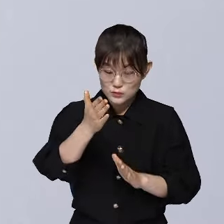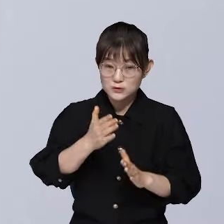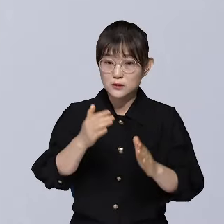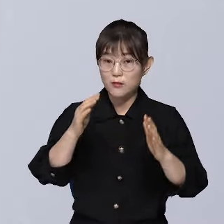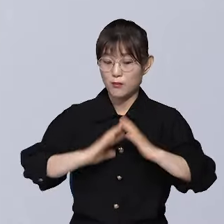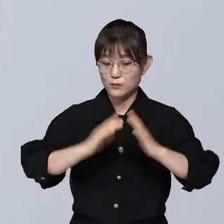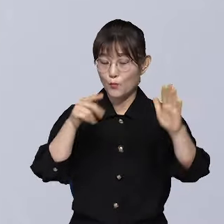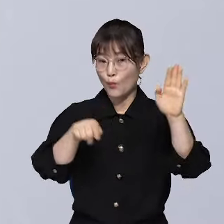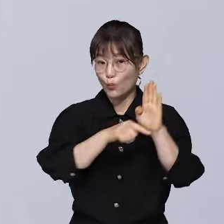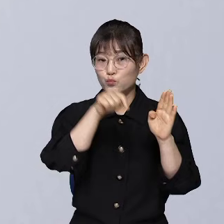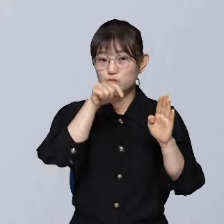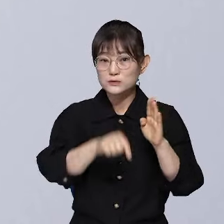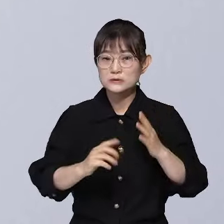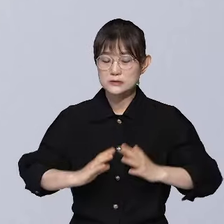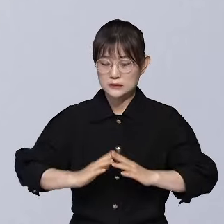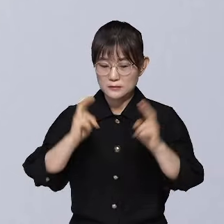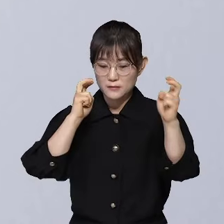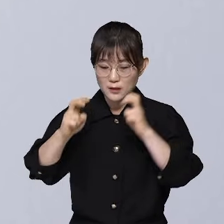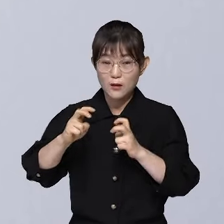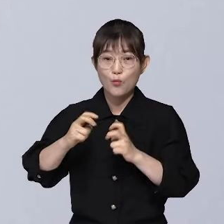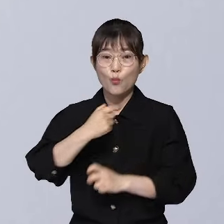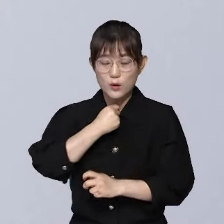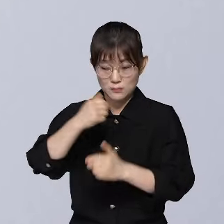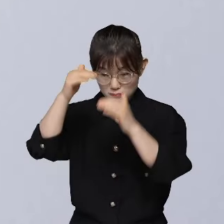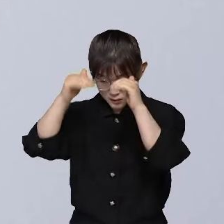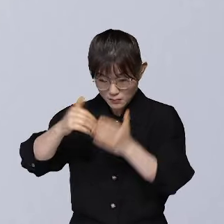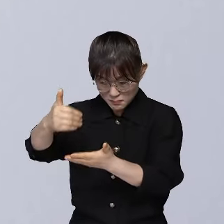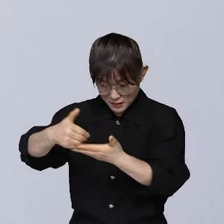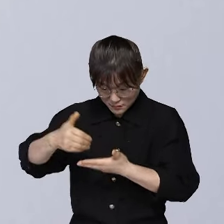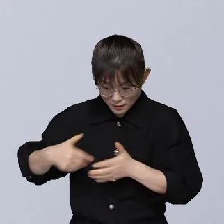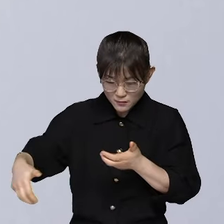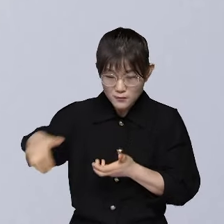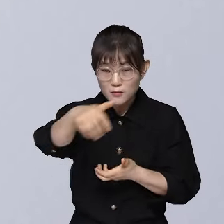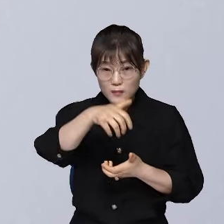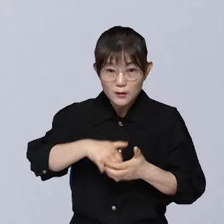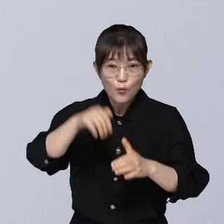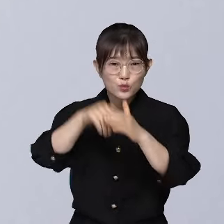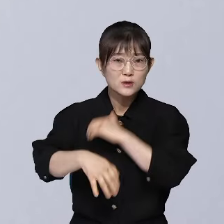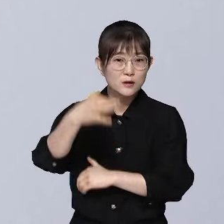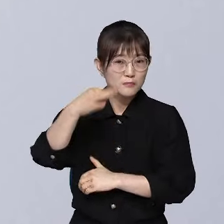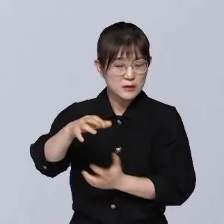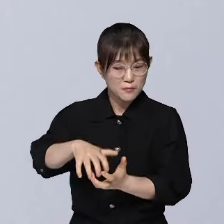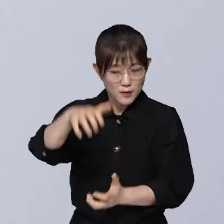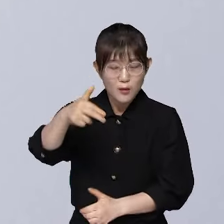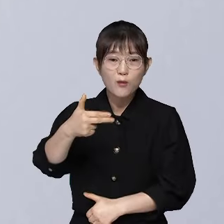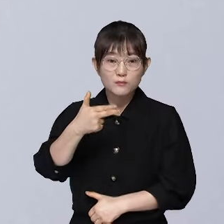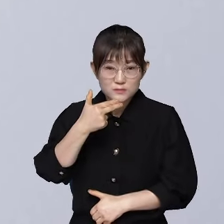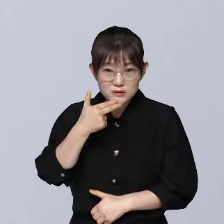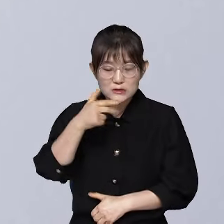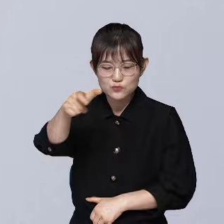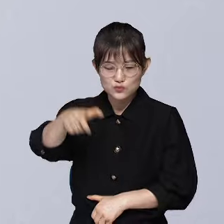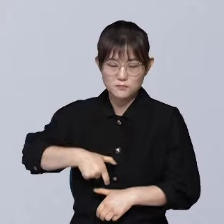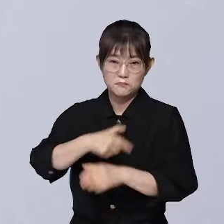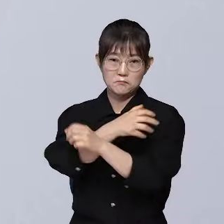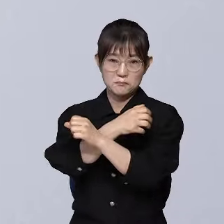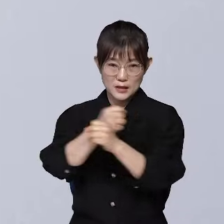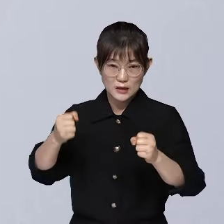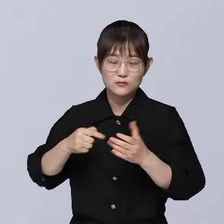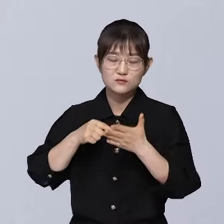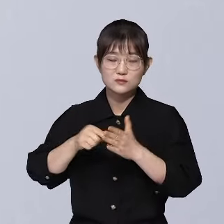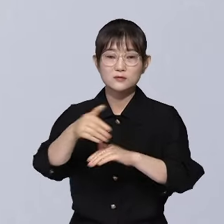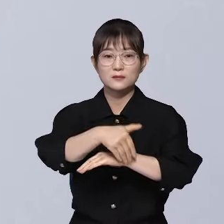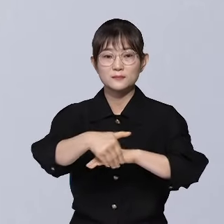도시철도건설본부는 일단 업체들로부터 수합한 요구사항들을 토대로 공사비를 최대한 올리지 않는 선에서 수의계약을